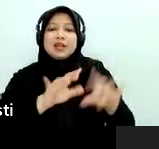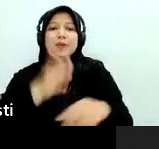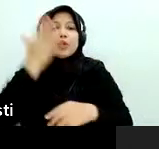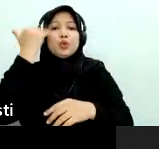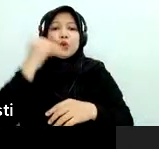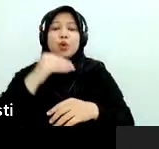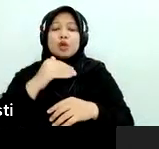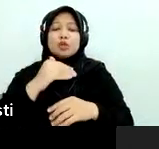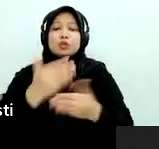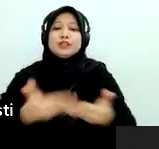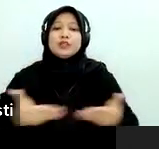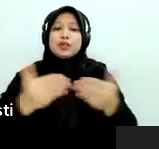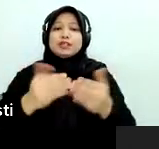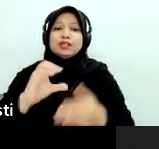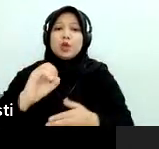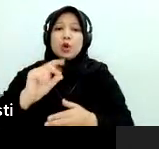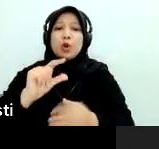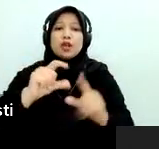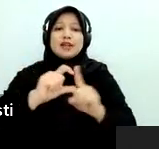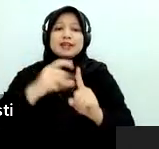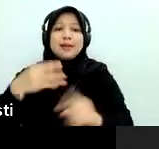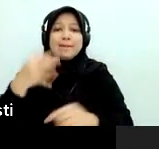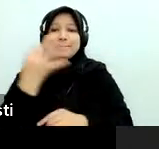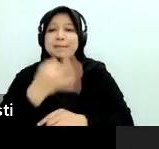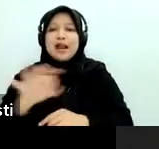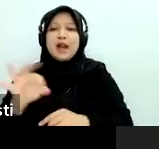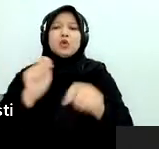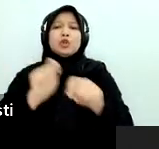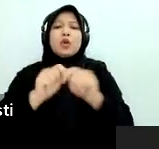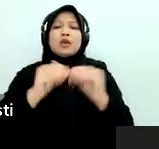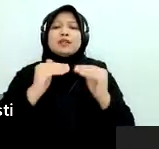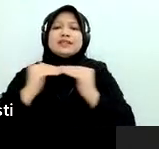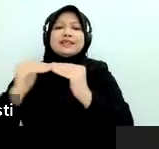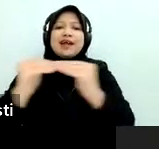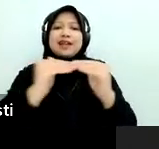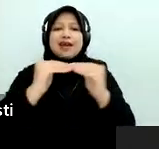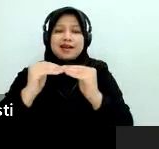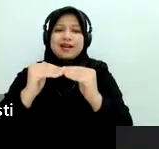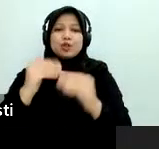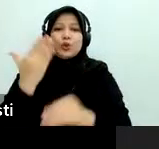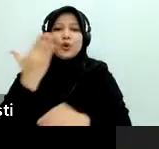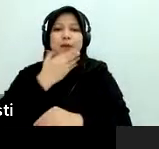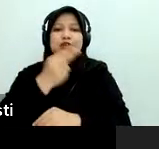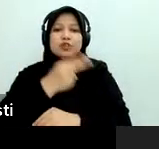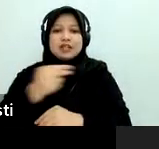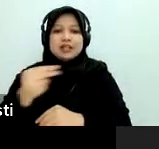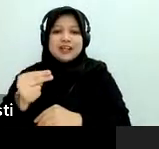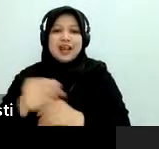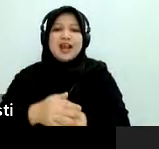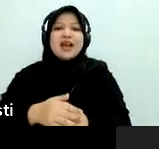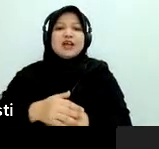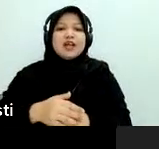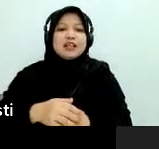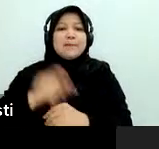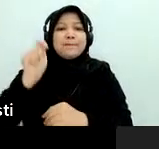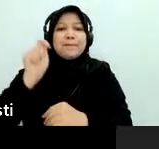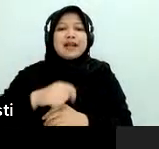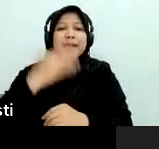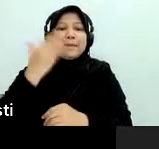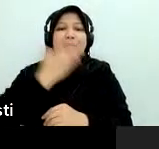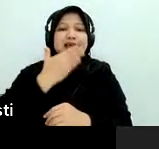masa orde baru penekanan pada penggunaan bahasa yang baik dan benar itu ya subscribe and orderly